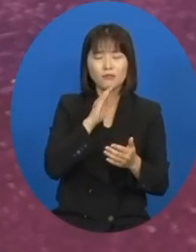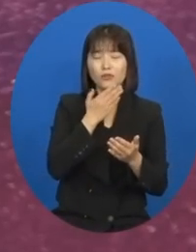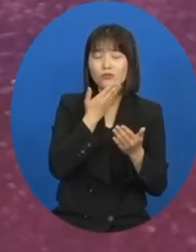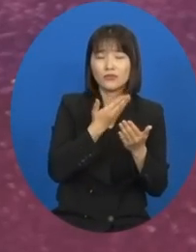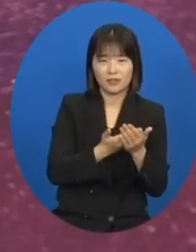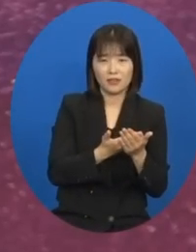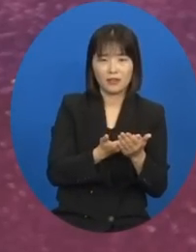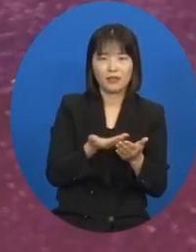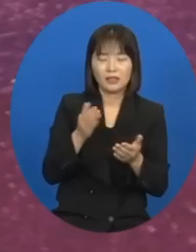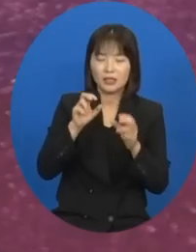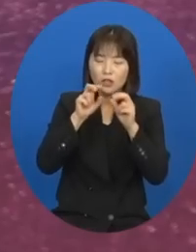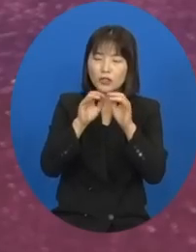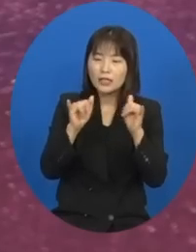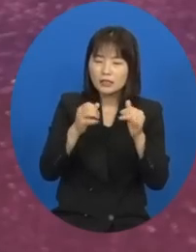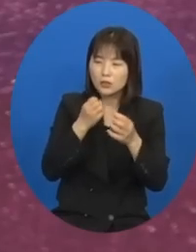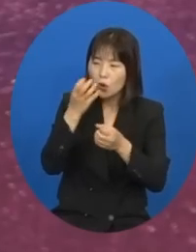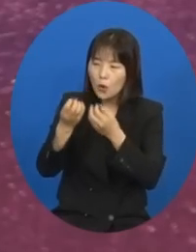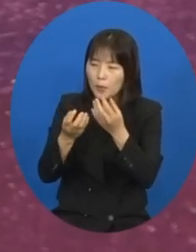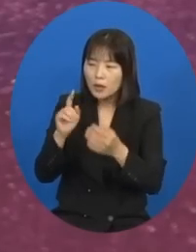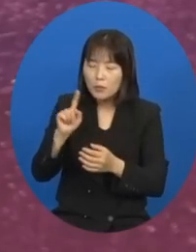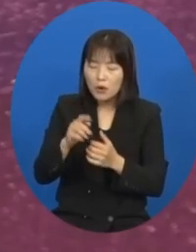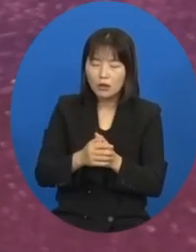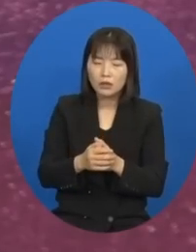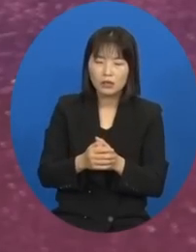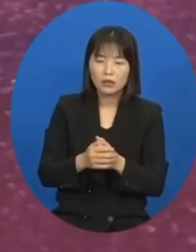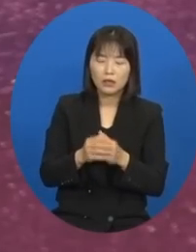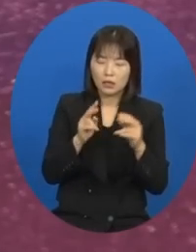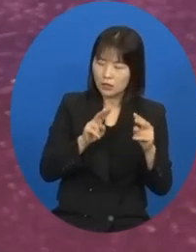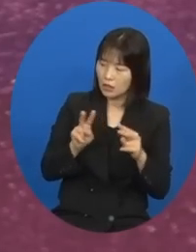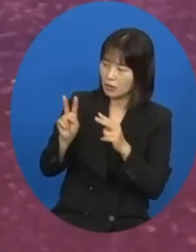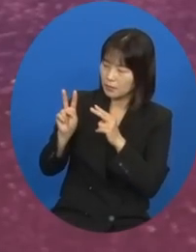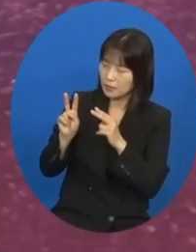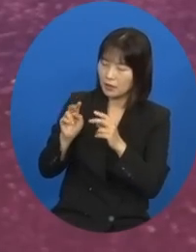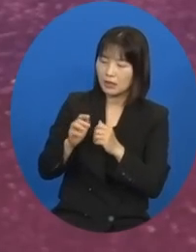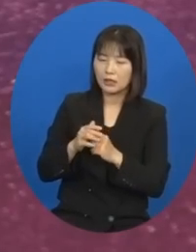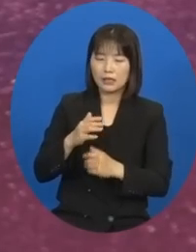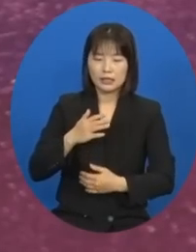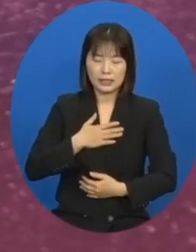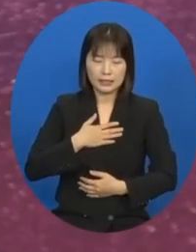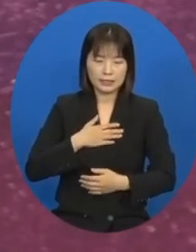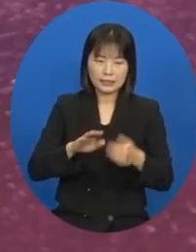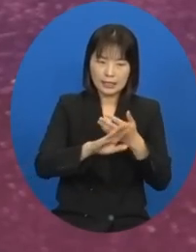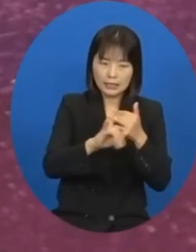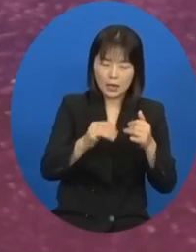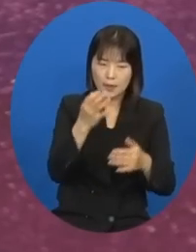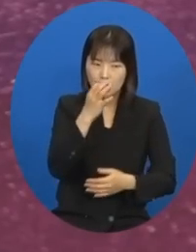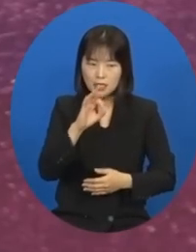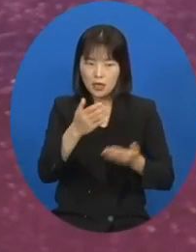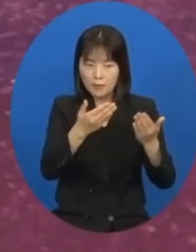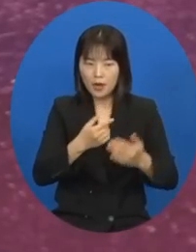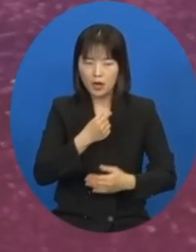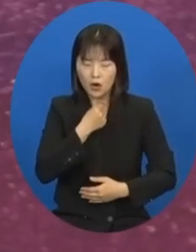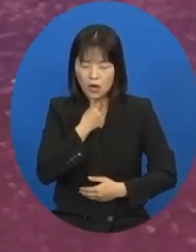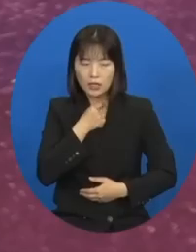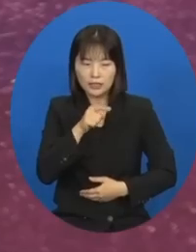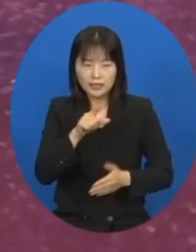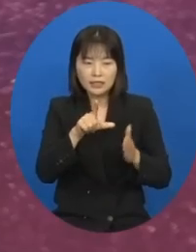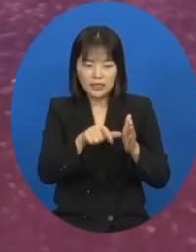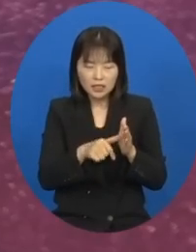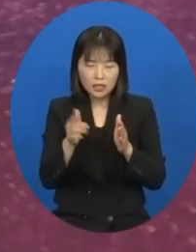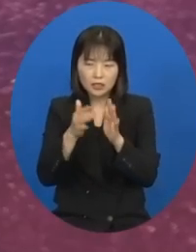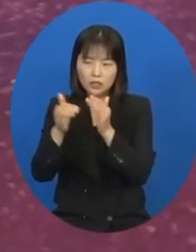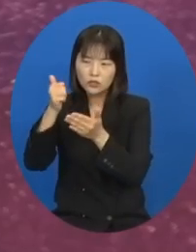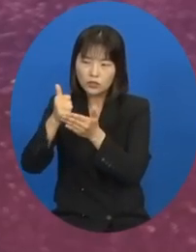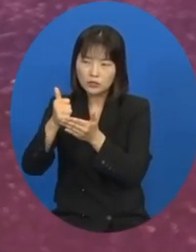그런데 선교사님이 고백하기를 돌아보니 자신이 사람들에게 인정받으려고 했던 시간들은 예수님이 1절